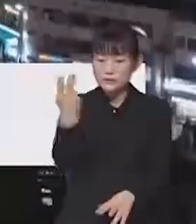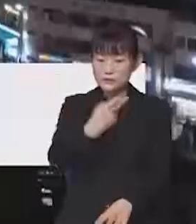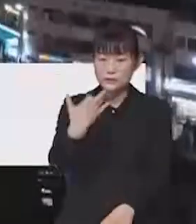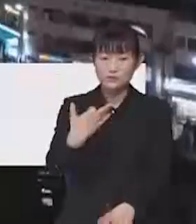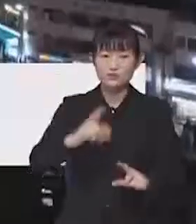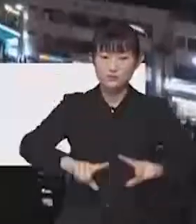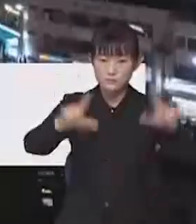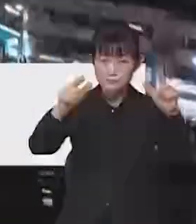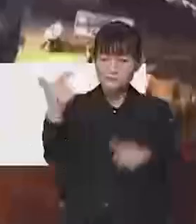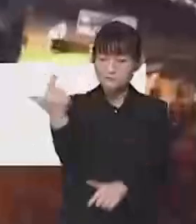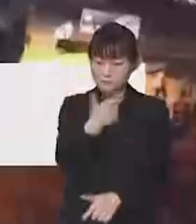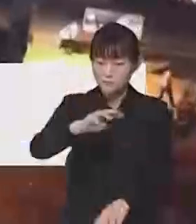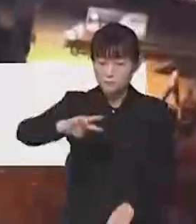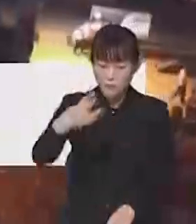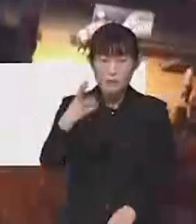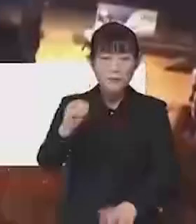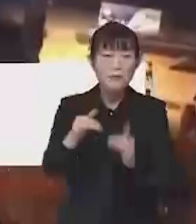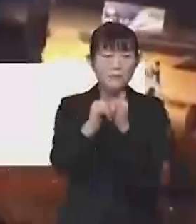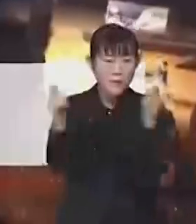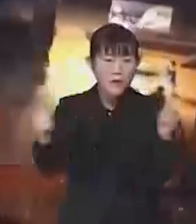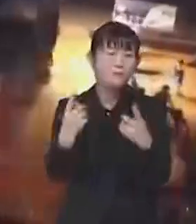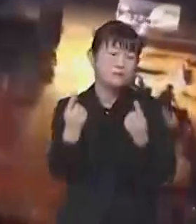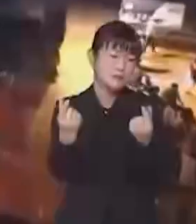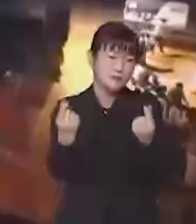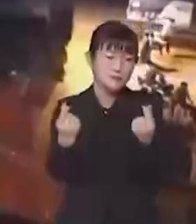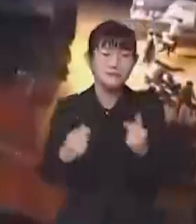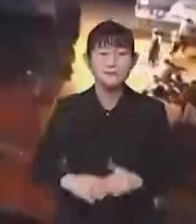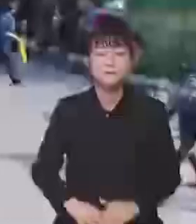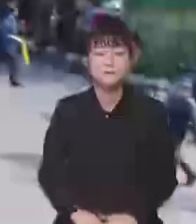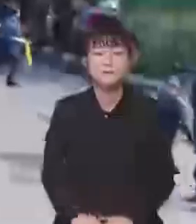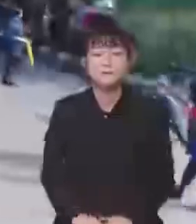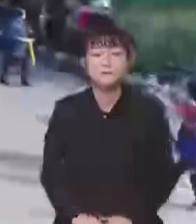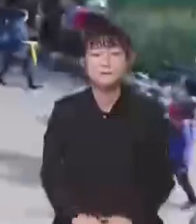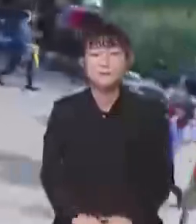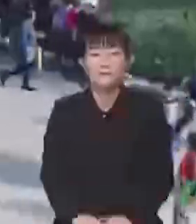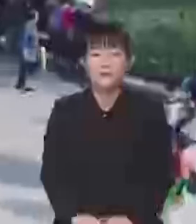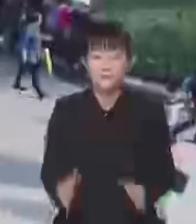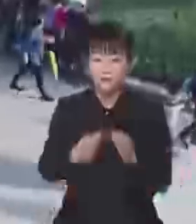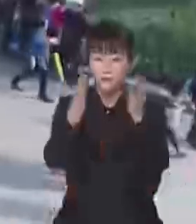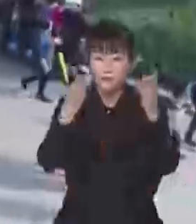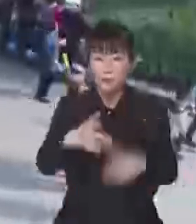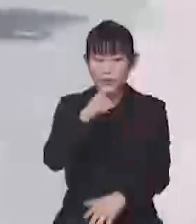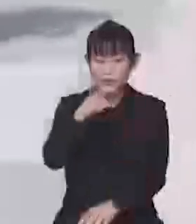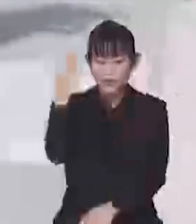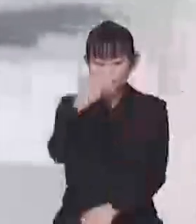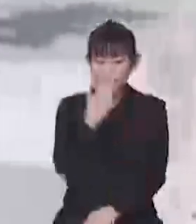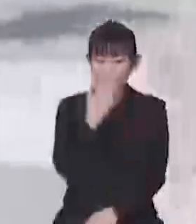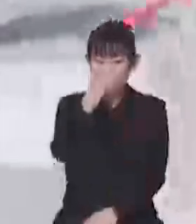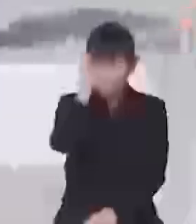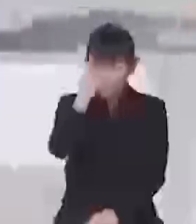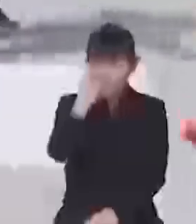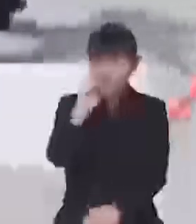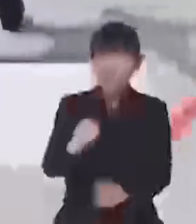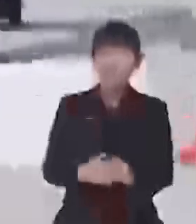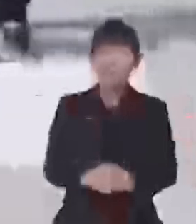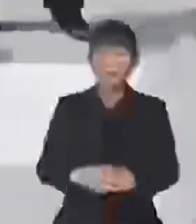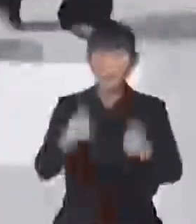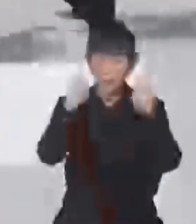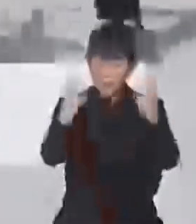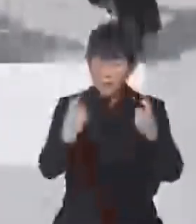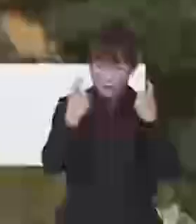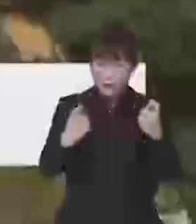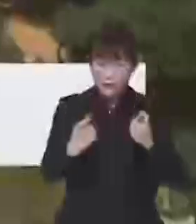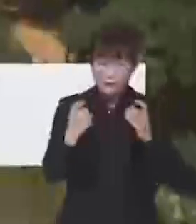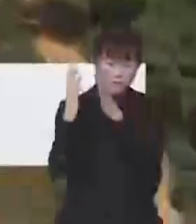2019년 6,300만 명을 거의 회복한 수준입니다. 그동안 여수와 순천 등 동북권에 집중됐던